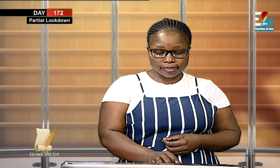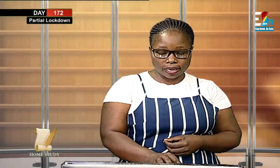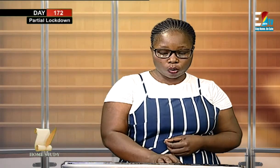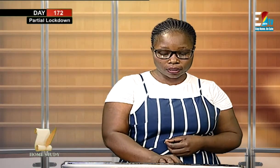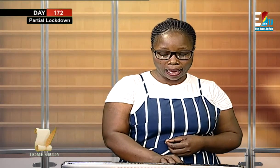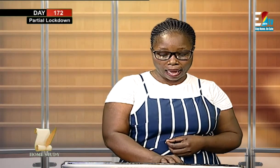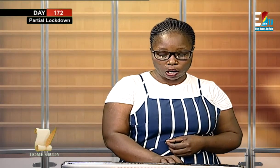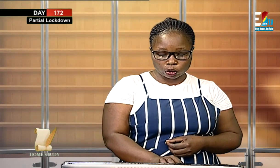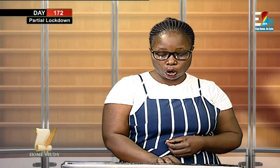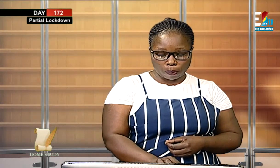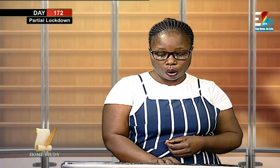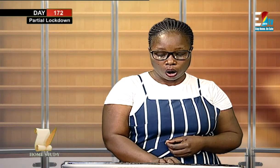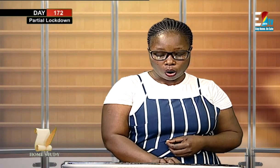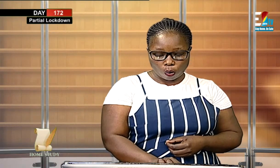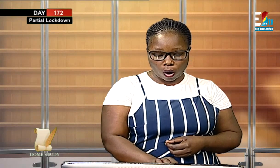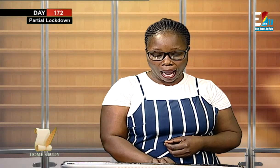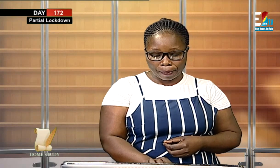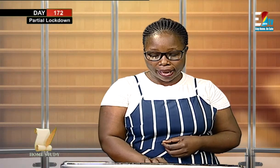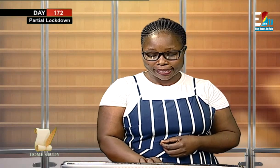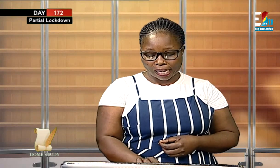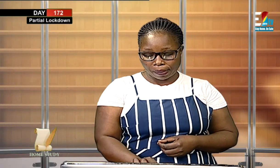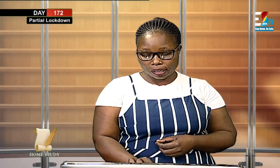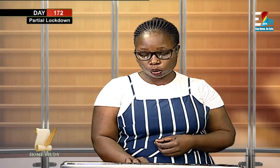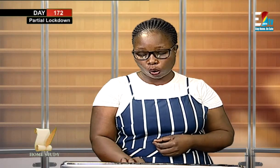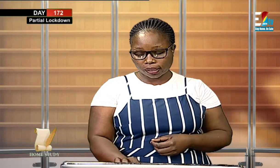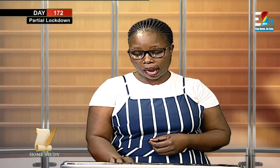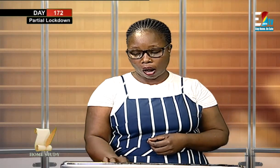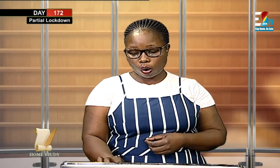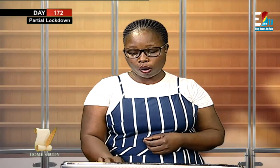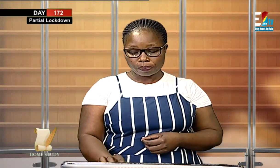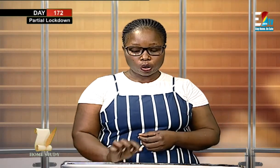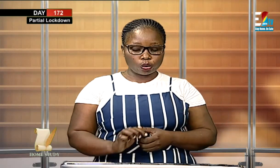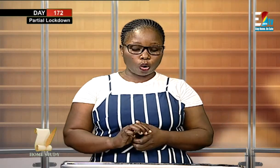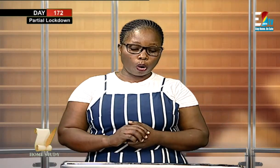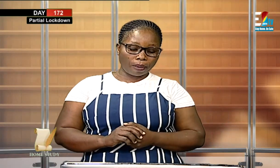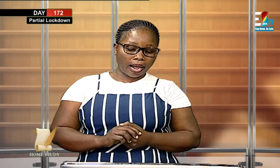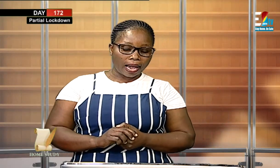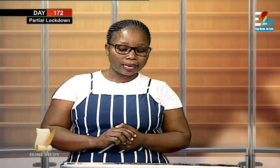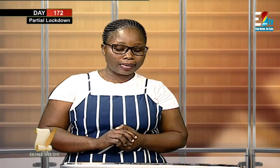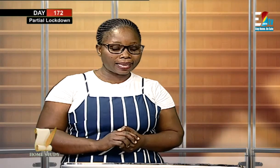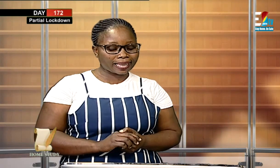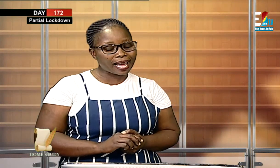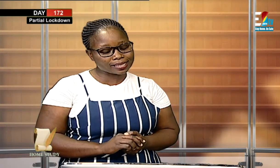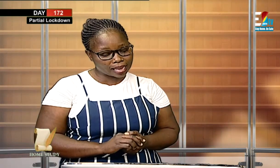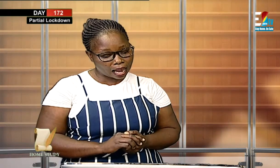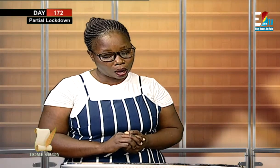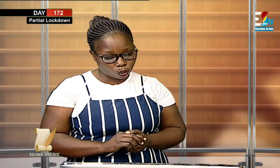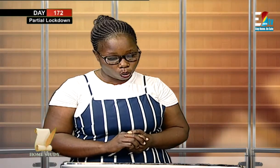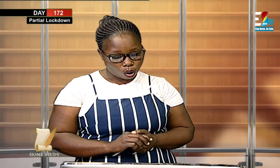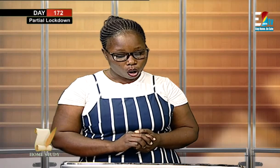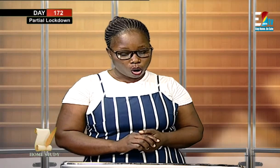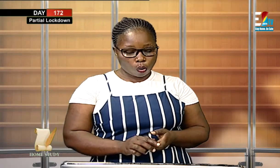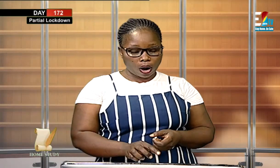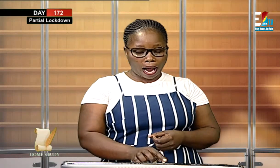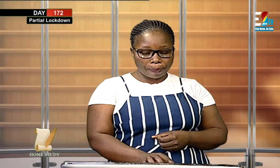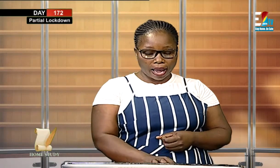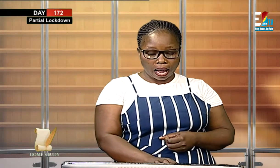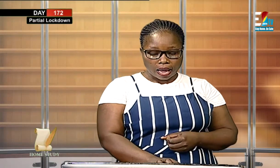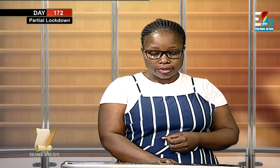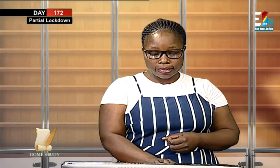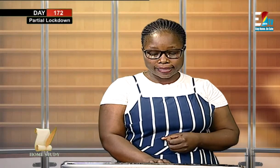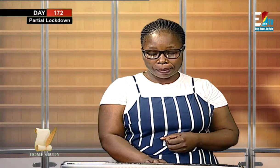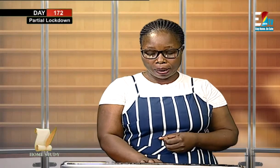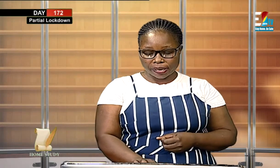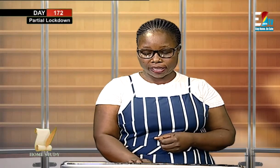kuto. Sekucala lihlobo kungaba indzaba lecocako noma lechazako.